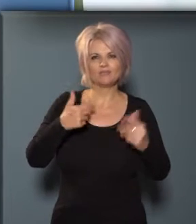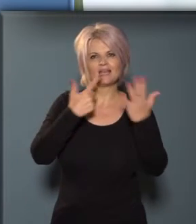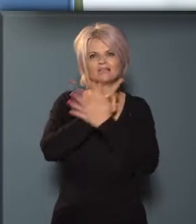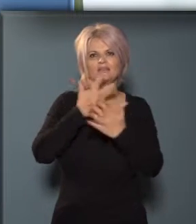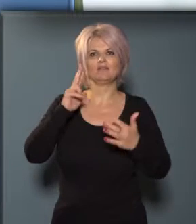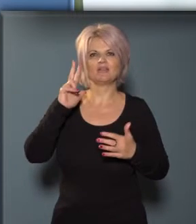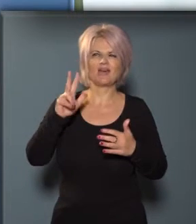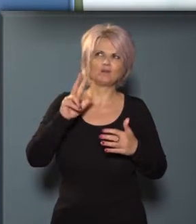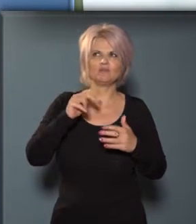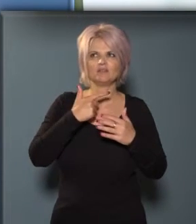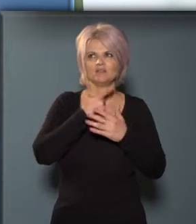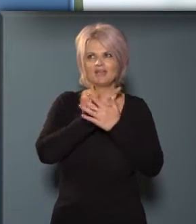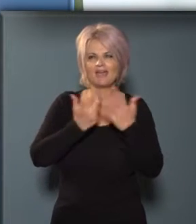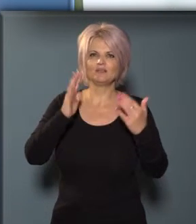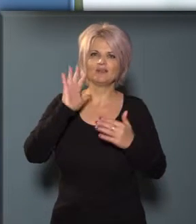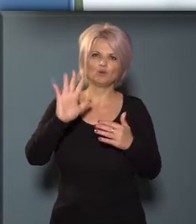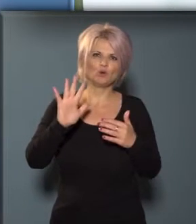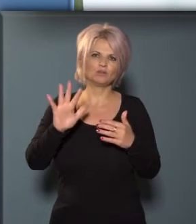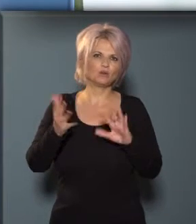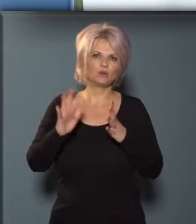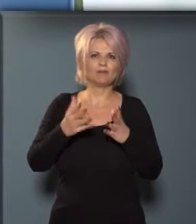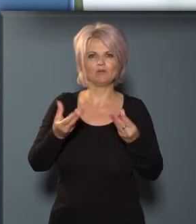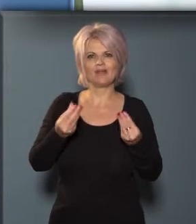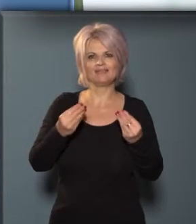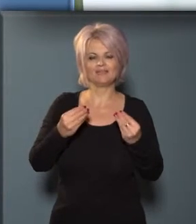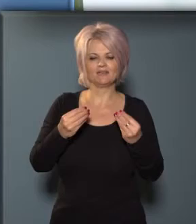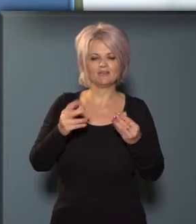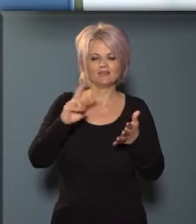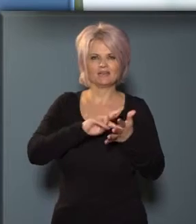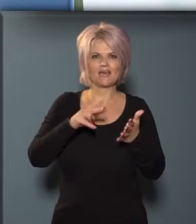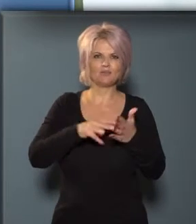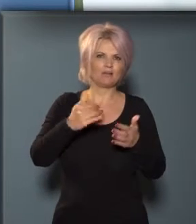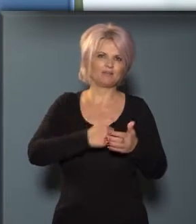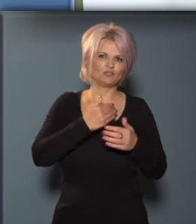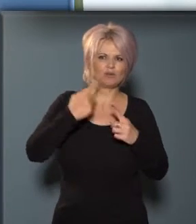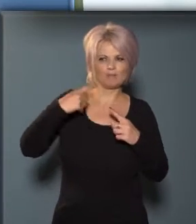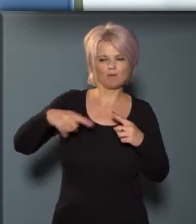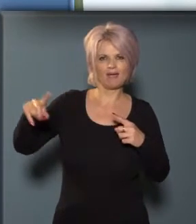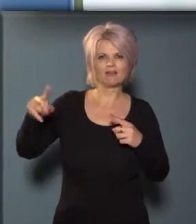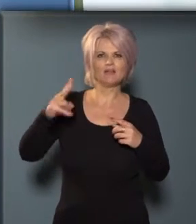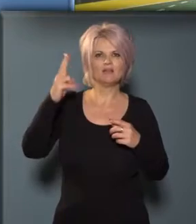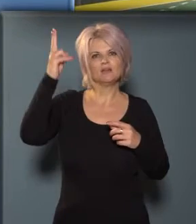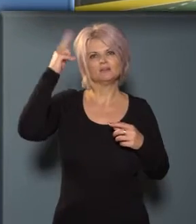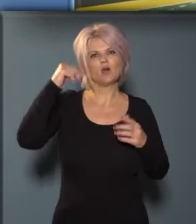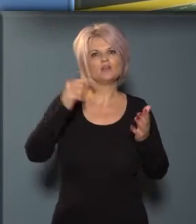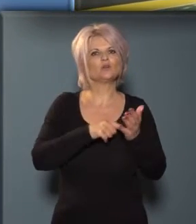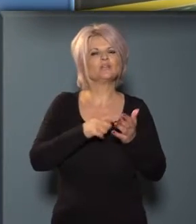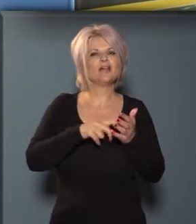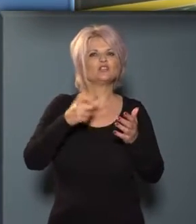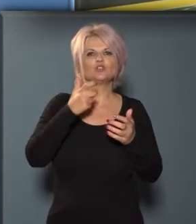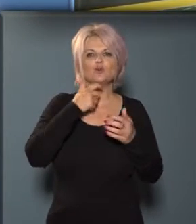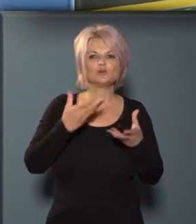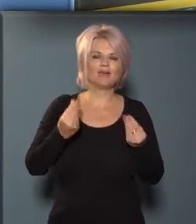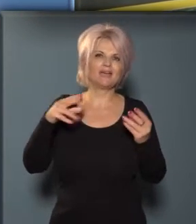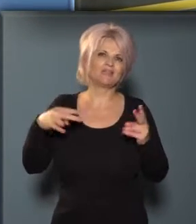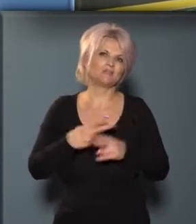273 vagy 75, most pontosan nem tudom, de körülbelül ennyi az idén a kerületben, akik iskolába mennek, tehát tanköteles korúak. Hát általában ennyi szokott